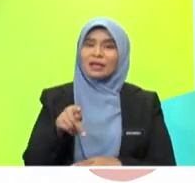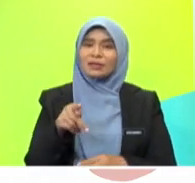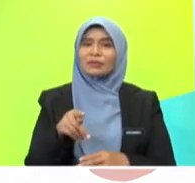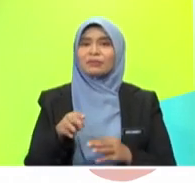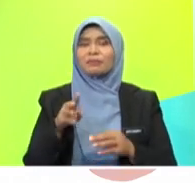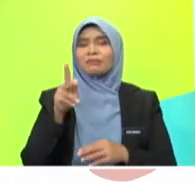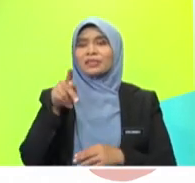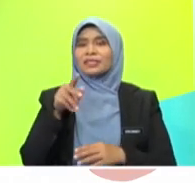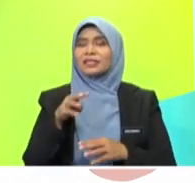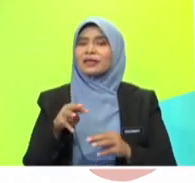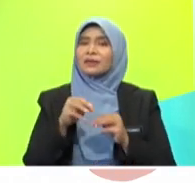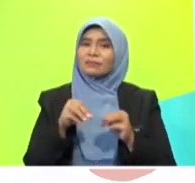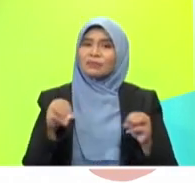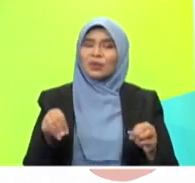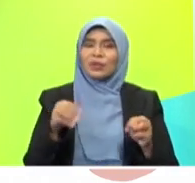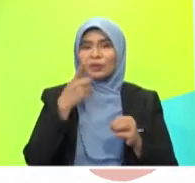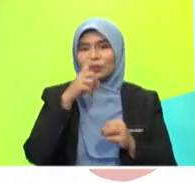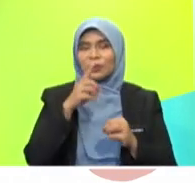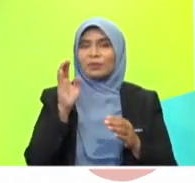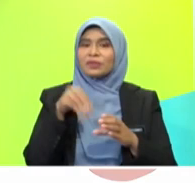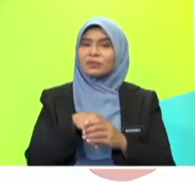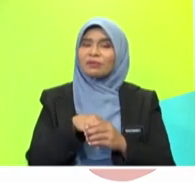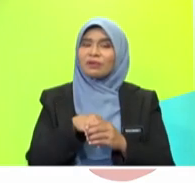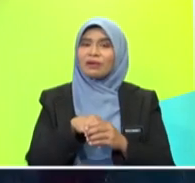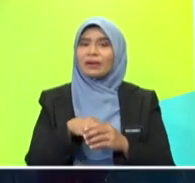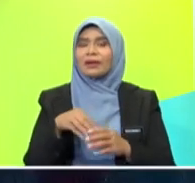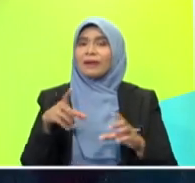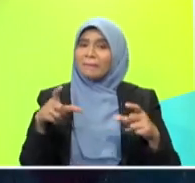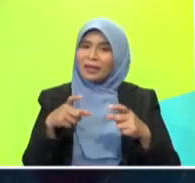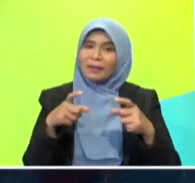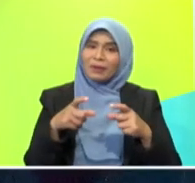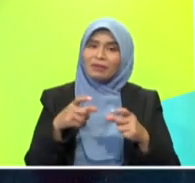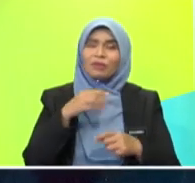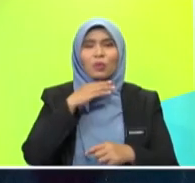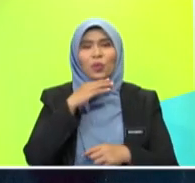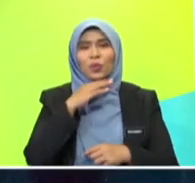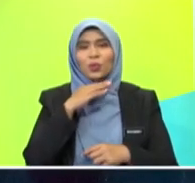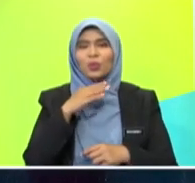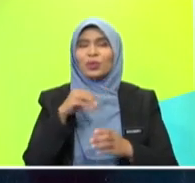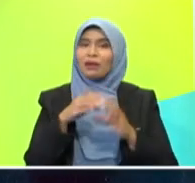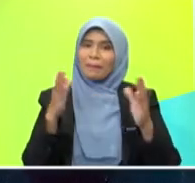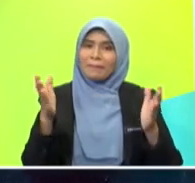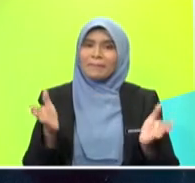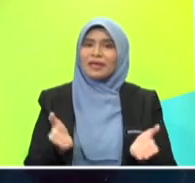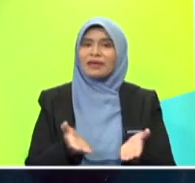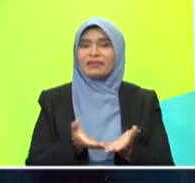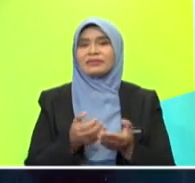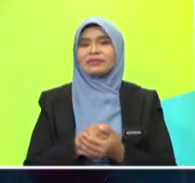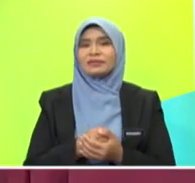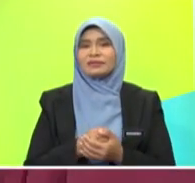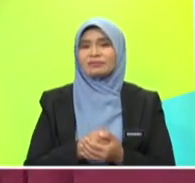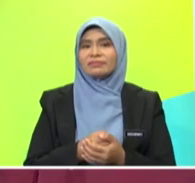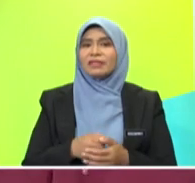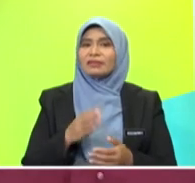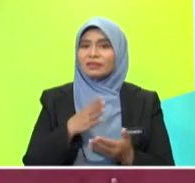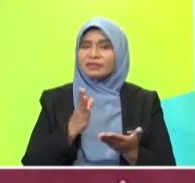memasukan dengan Koto ke dalam mesin membiarkan di atas meja saja itu tidak bertanggung jawab dan